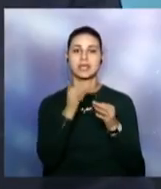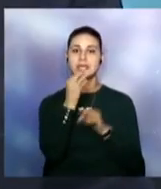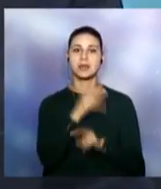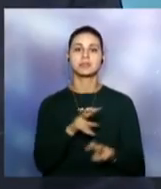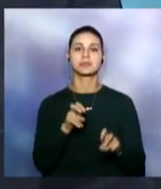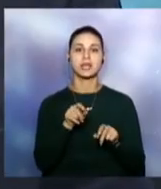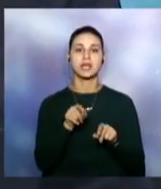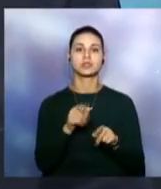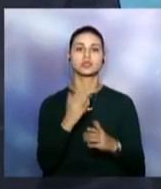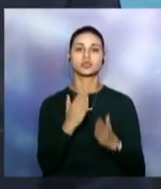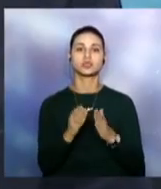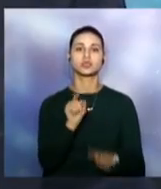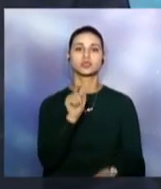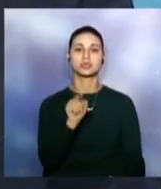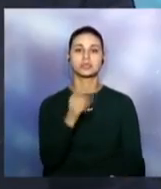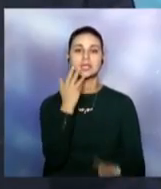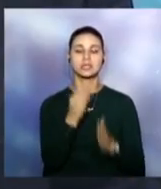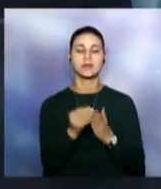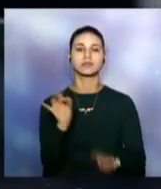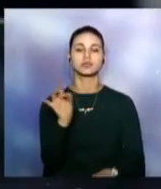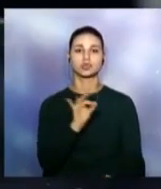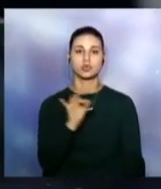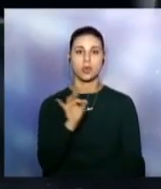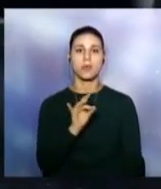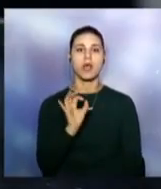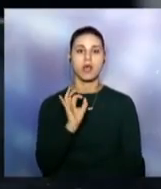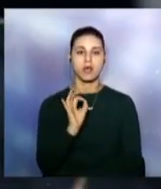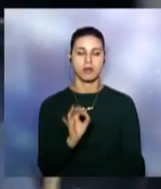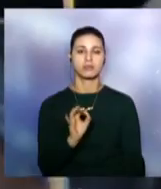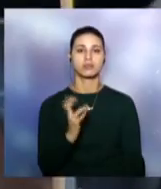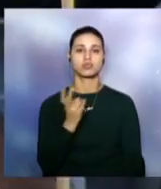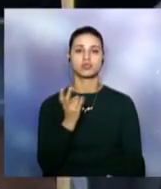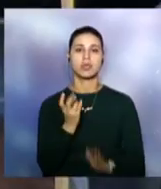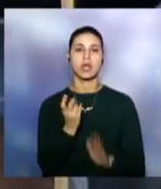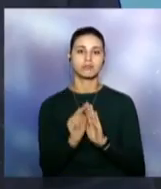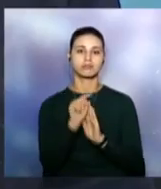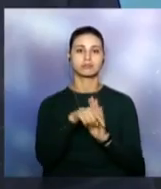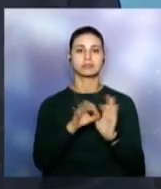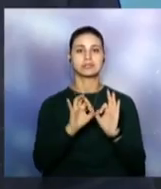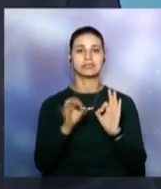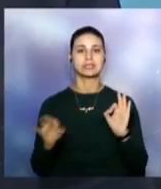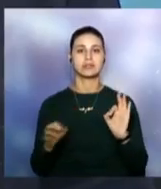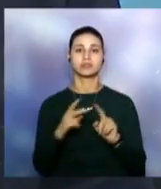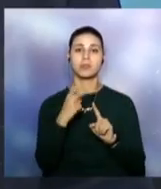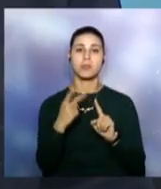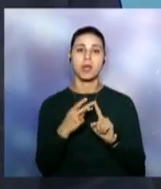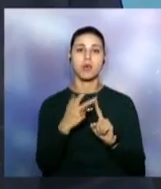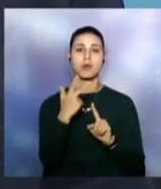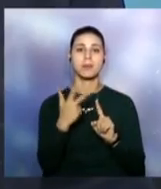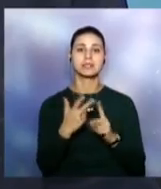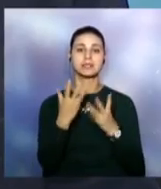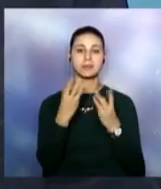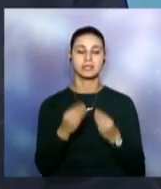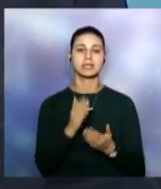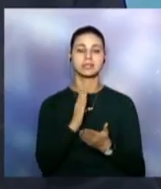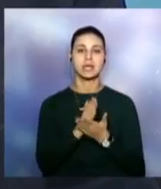უცხო სხეული, თუ კი ის მისი ზომას აკმაყოფილებს, გადასული უნდა იყოს ნაწლავში. მეორე დღეს და მესამე დღეს